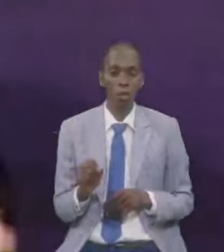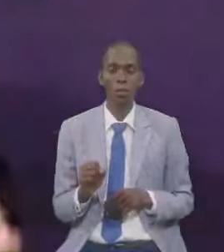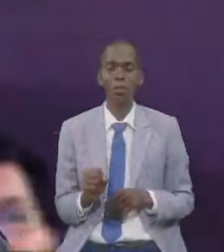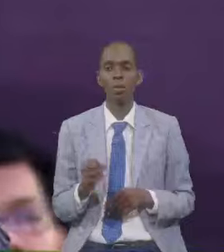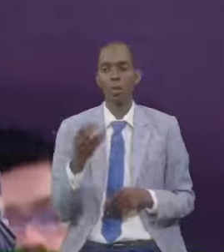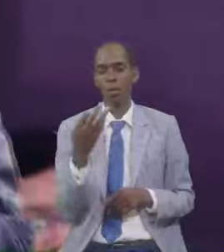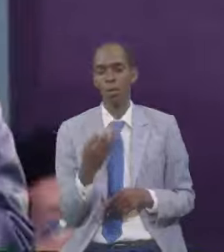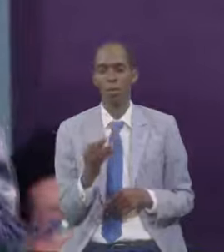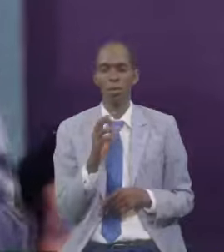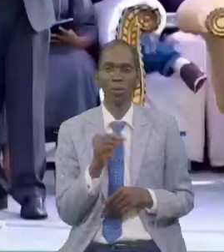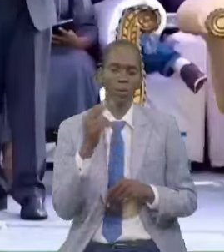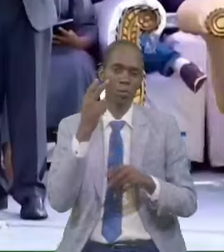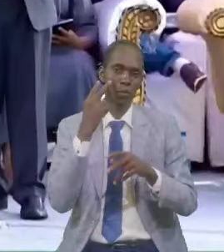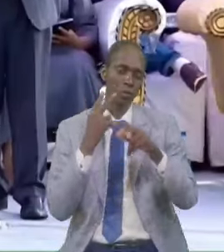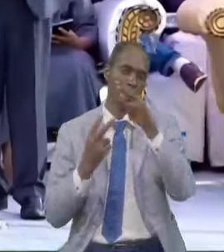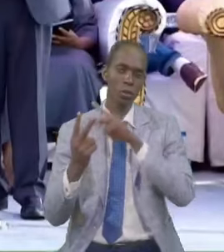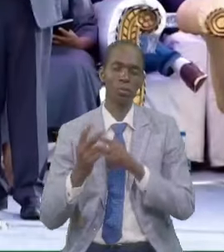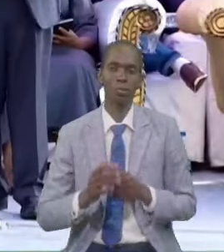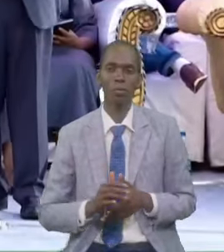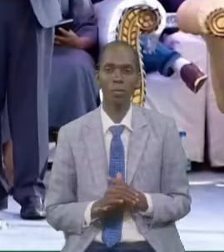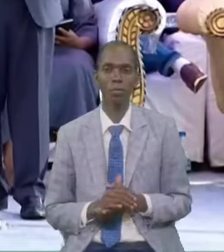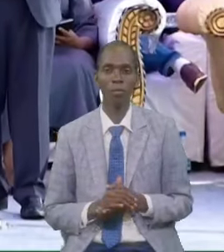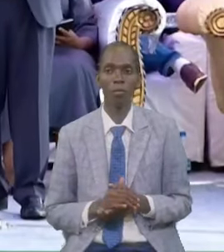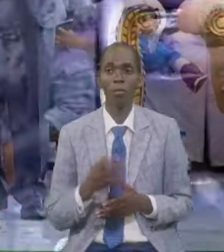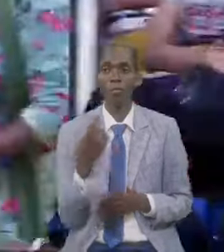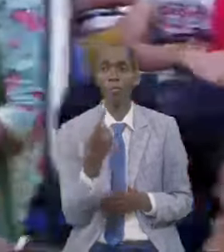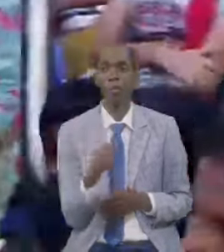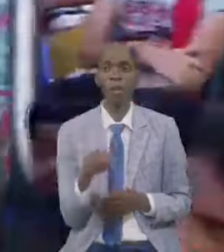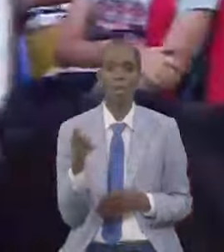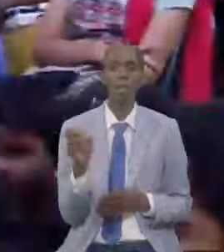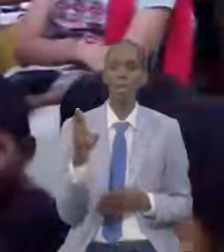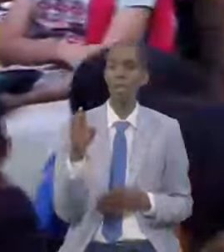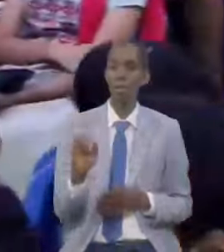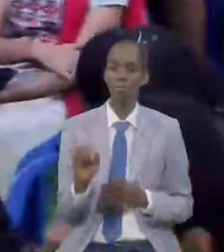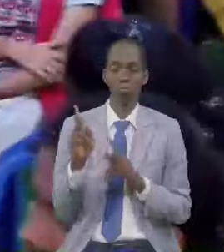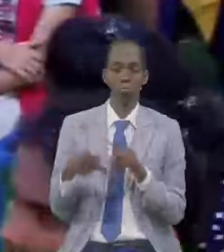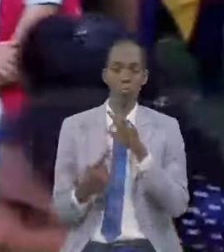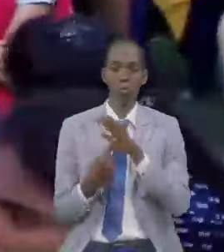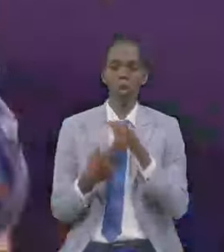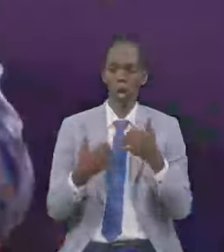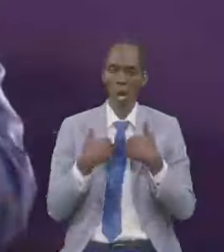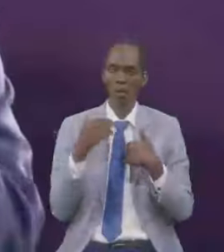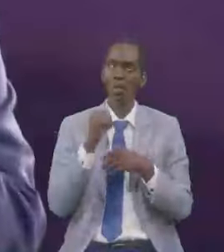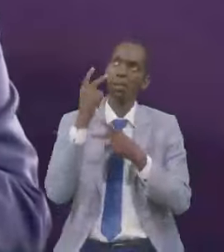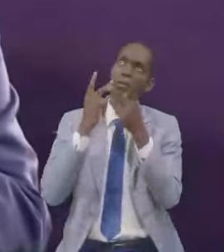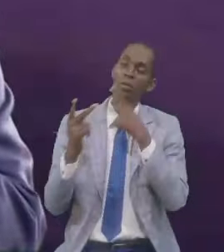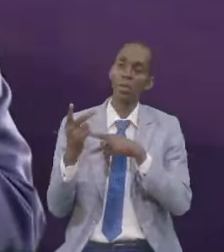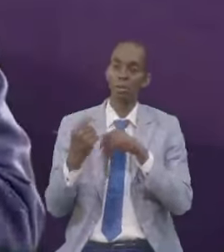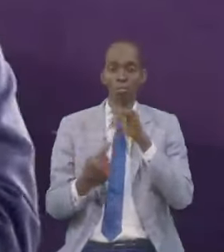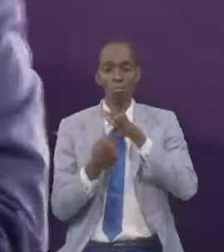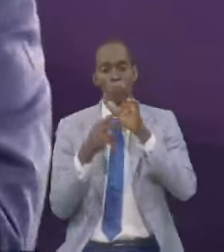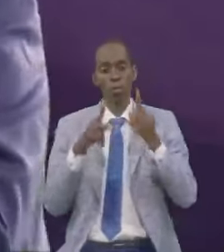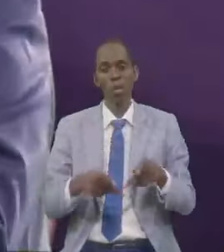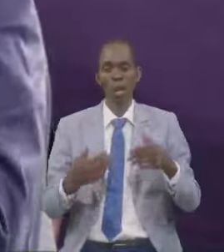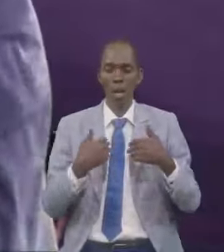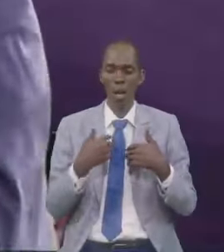vision. ప్రతి హీరోకు ఒక దర్శనం ఉంటుంది. The hero has a mission. హీరోకి తన యొక్క పదకం యొక్క ప్రయోగం ఉంటుంది. The hero has a passion. ఆ యొక్క